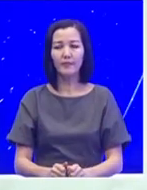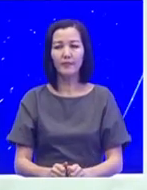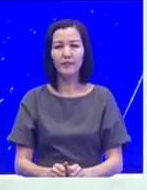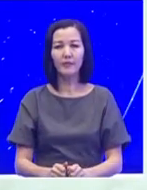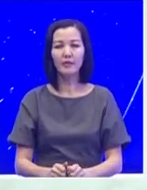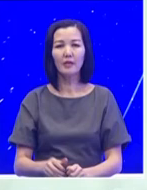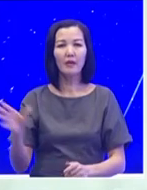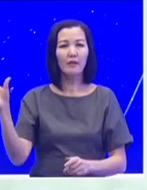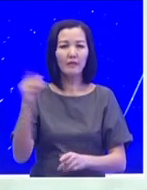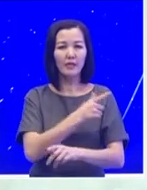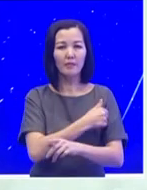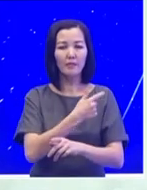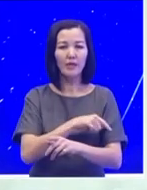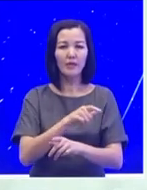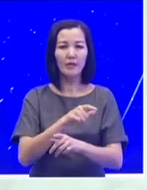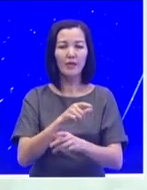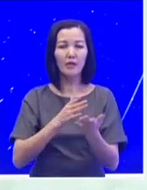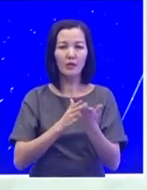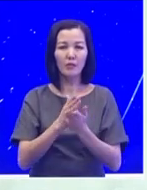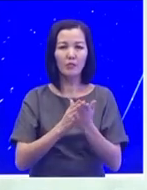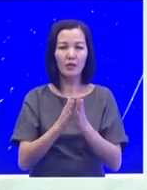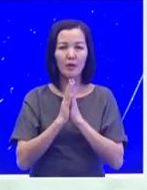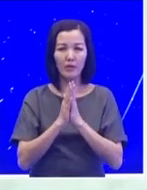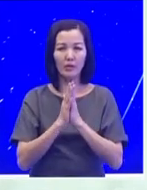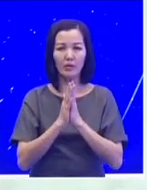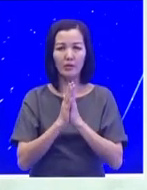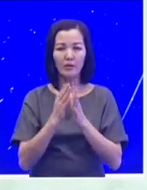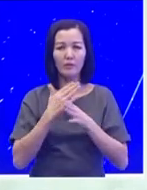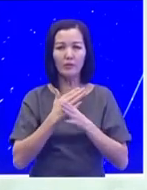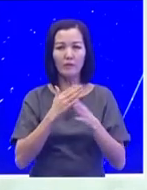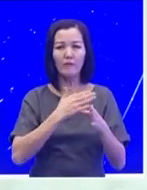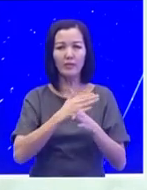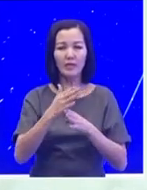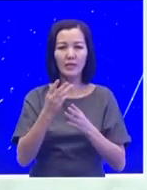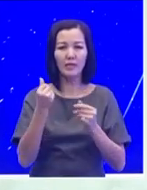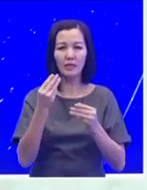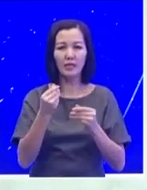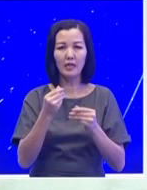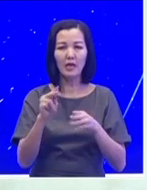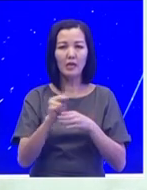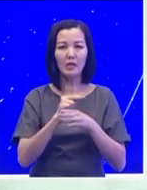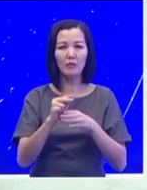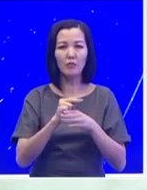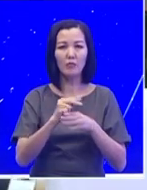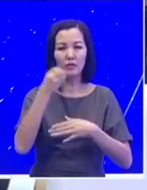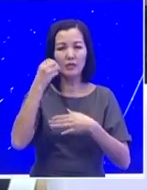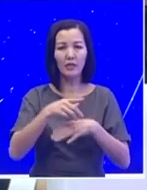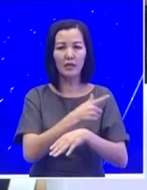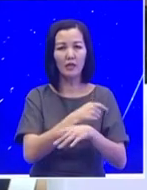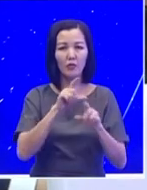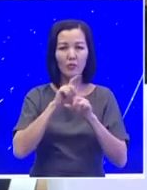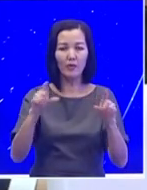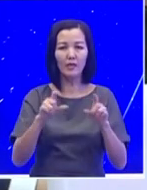От имени всех медработников района обращаемся к вам с просьбой поспособствовать выделению денежных средств на ремонт центральной районной больницы. Как